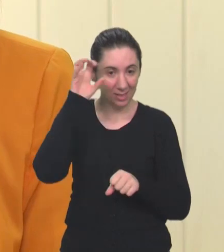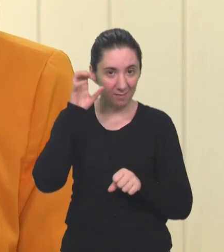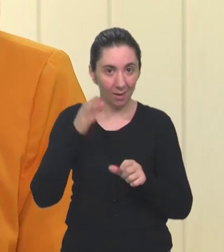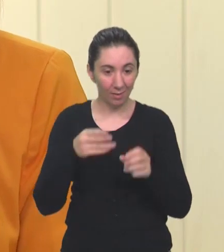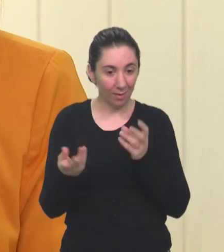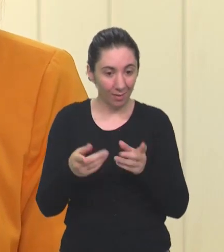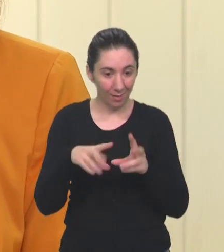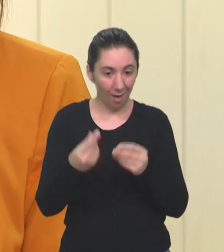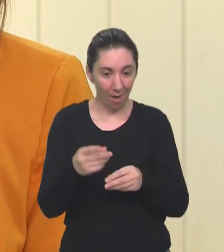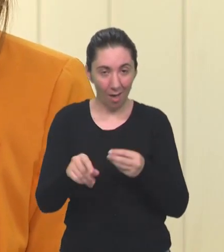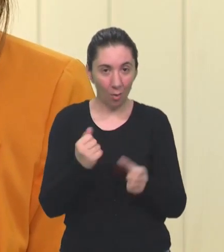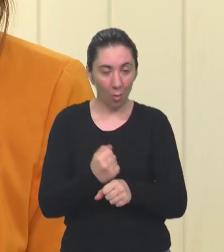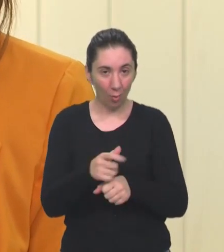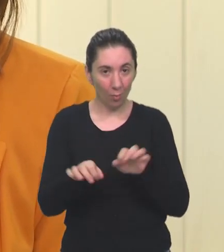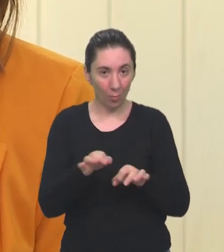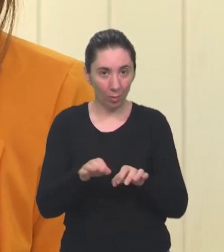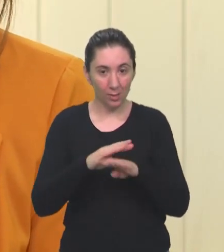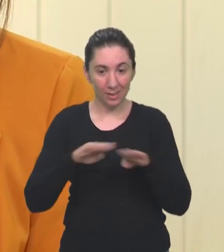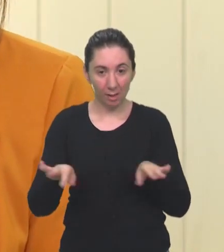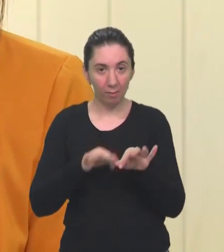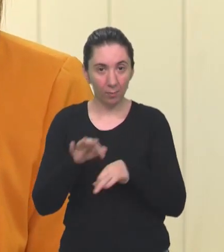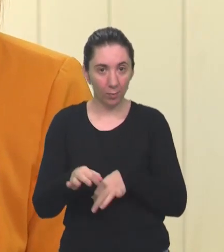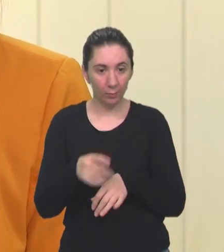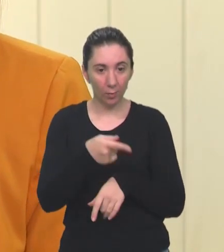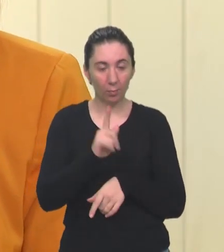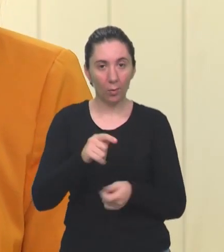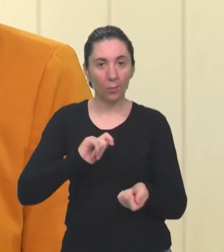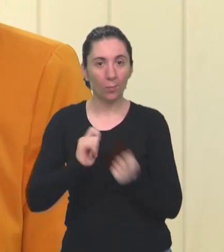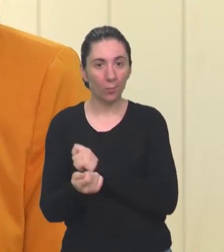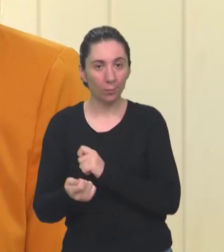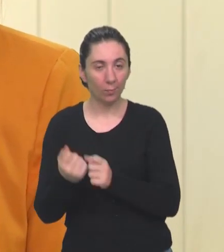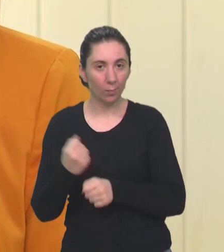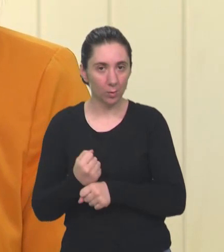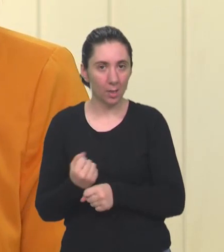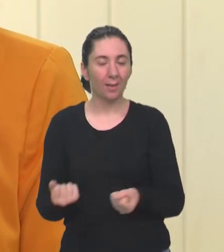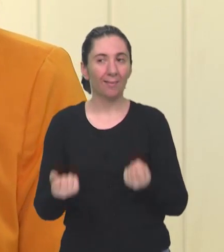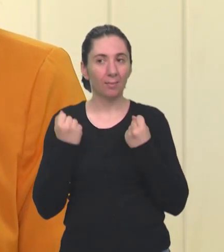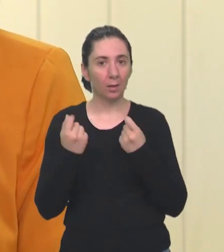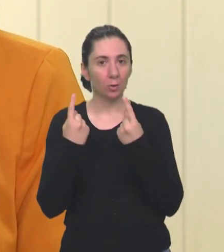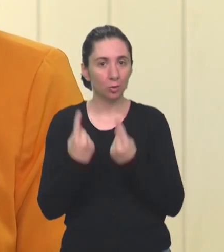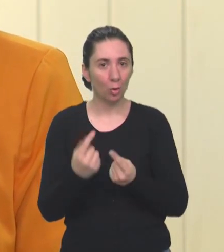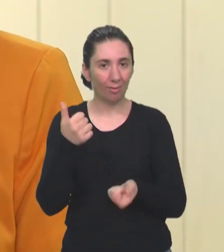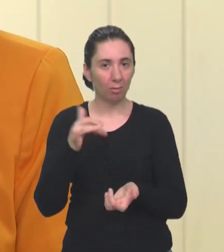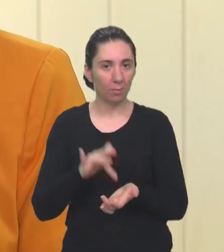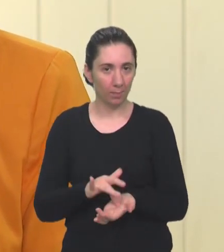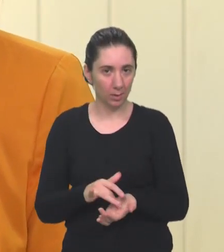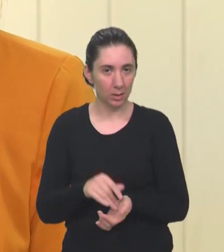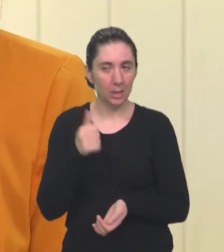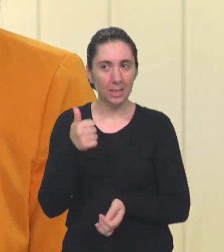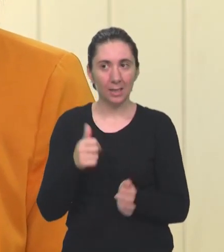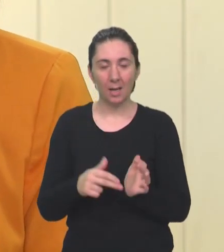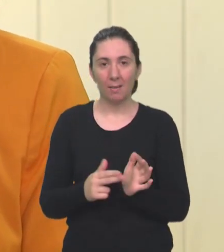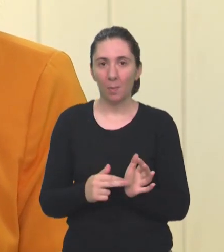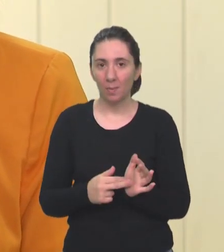shvati, uputi se u cijelu situaciju, završim u projektu, on mora mijenjati posao. Teško je ostati na jednom mjestu i na jedan